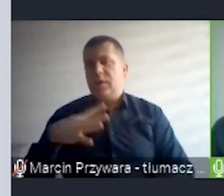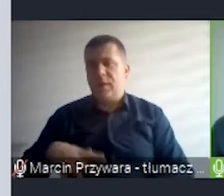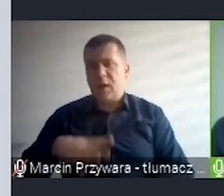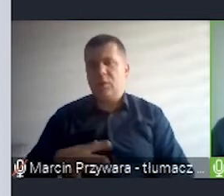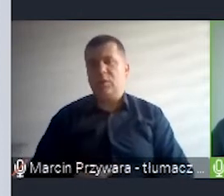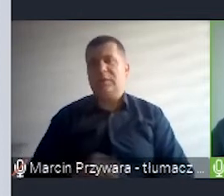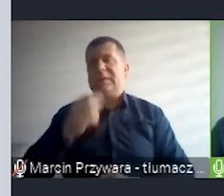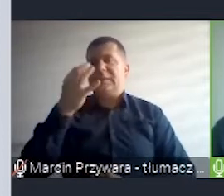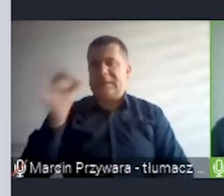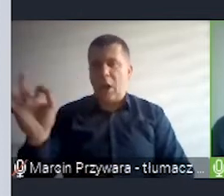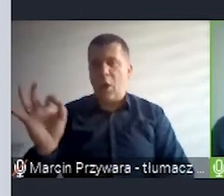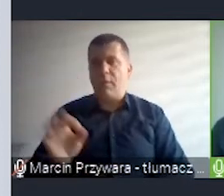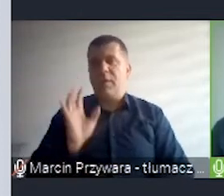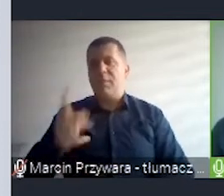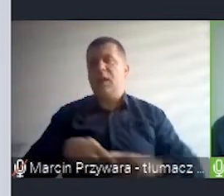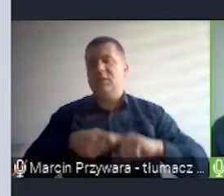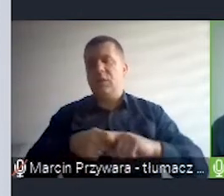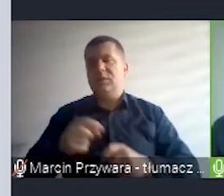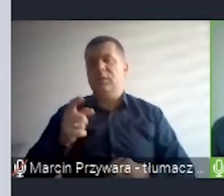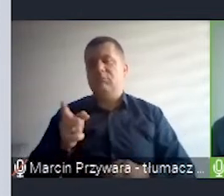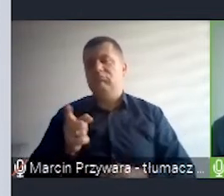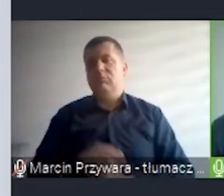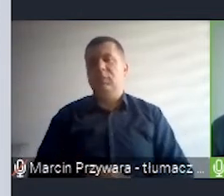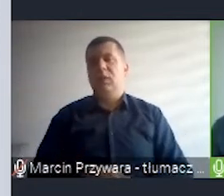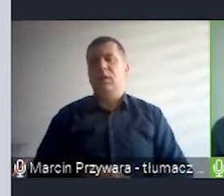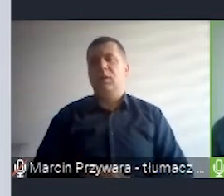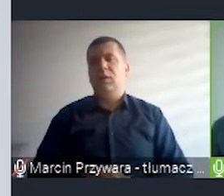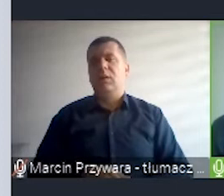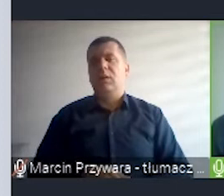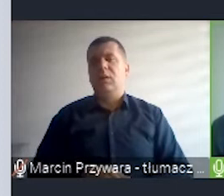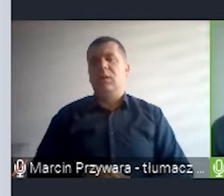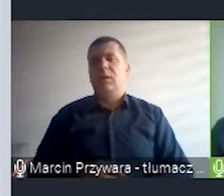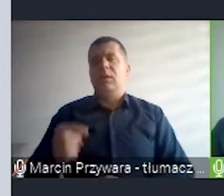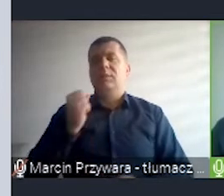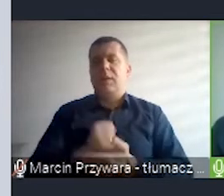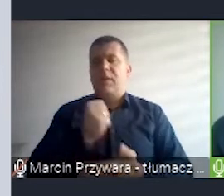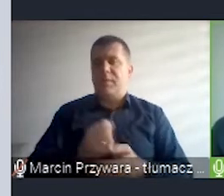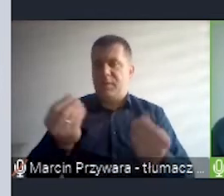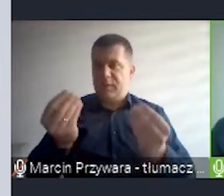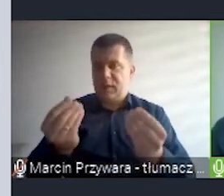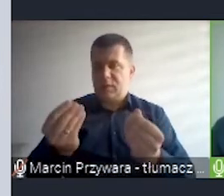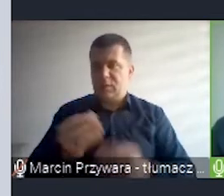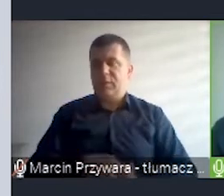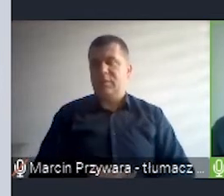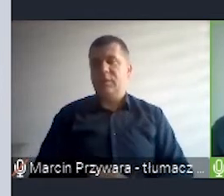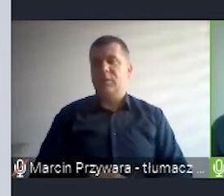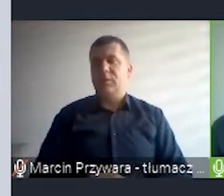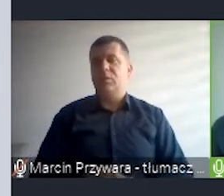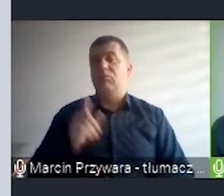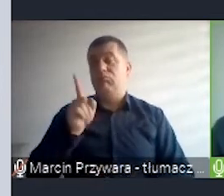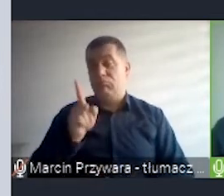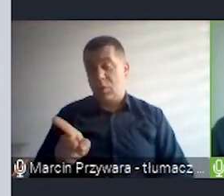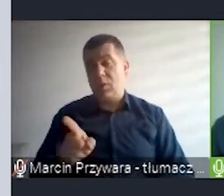wartości, celowe, związane przede wszystkim z kwestiami finansowymi,